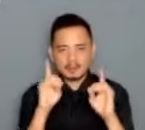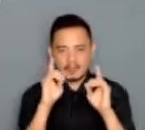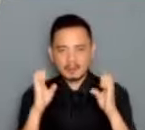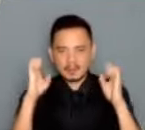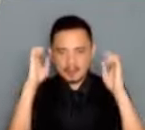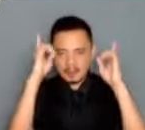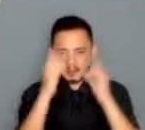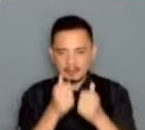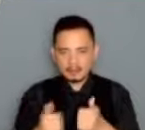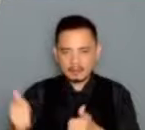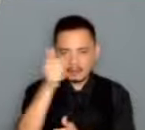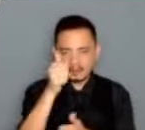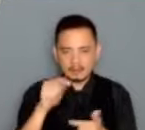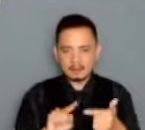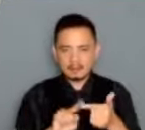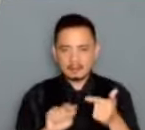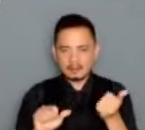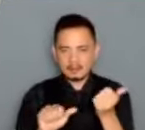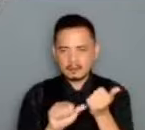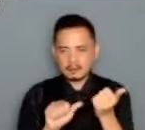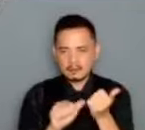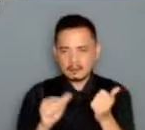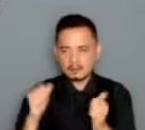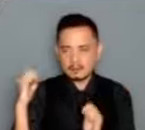NTF-ELCAC. Narito po ang aking report.